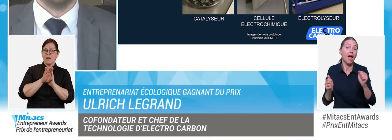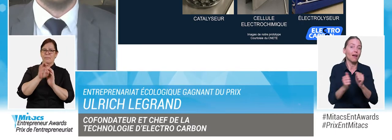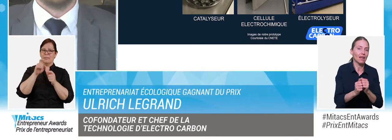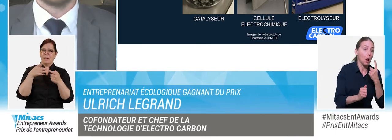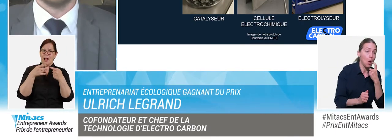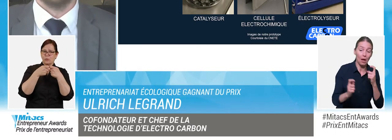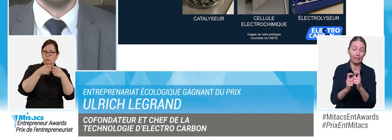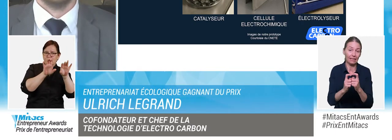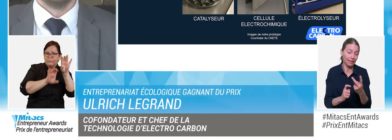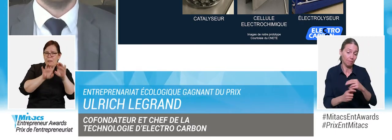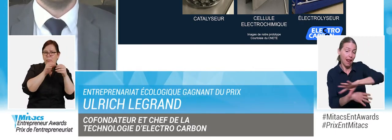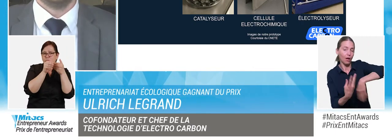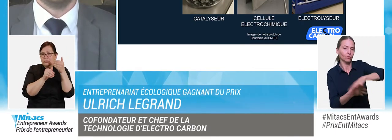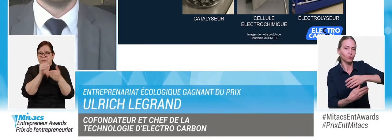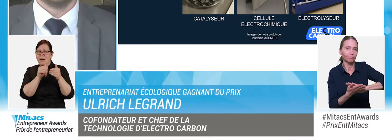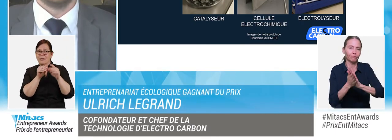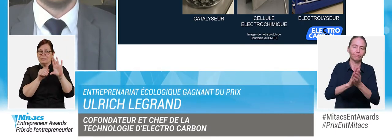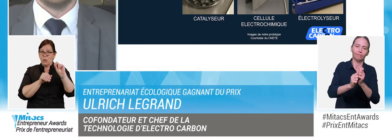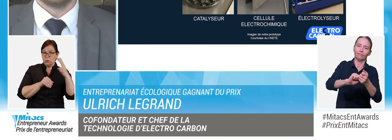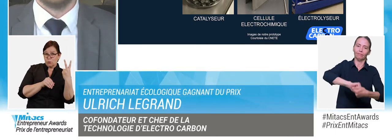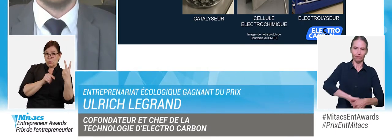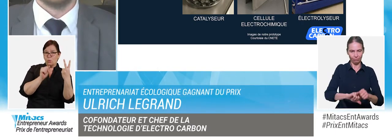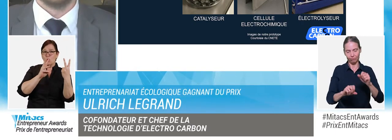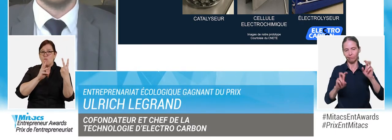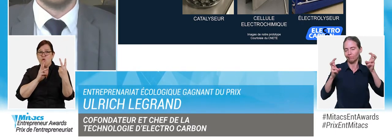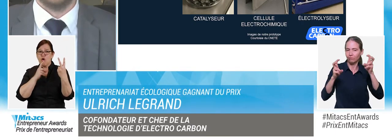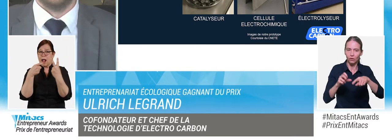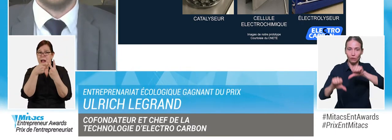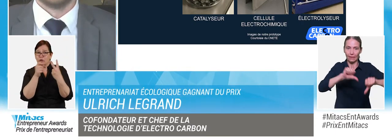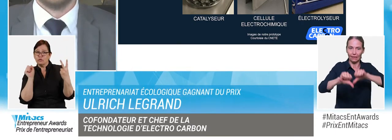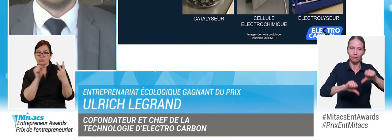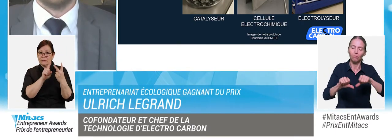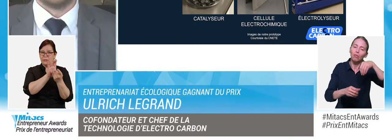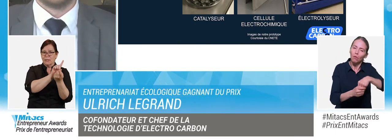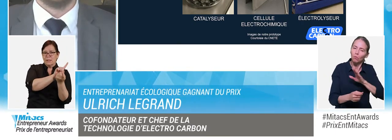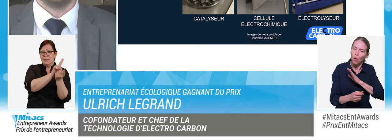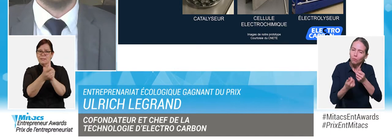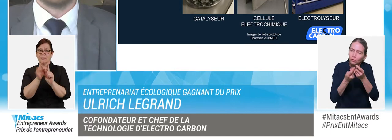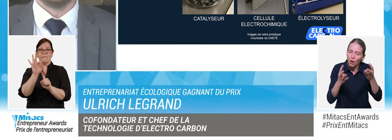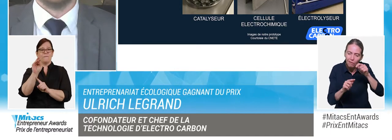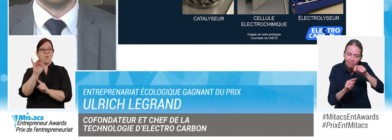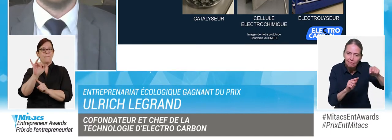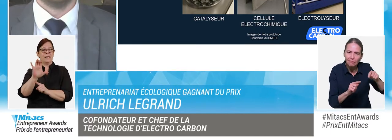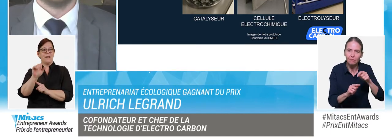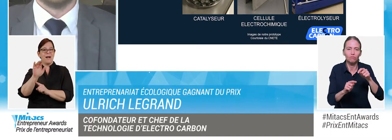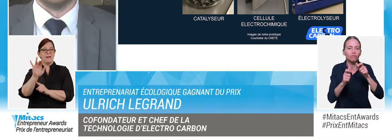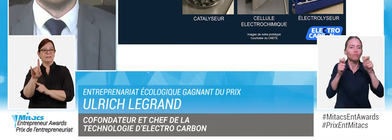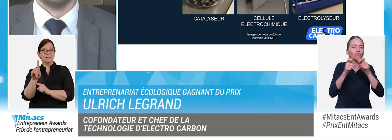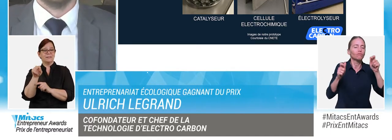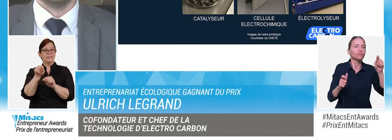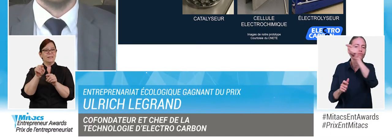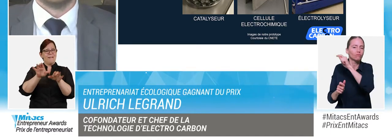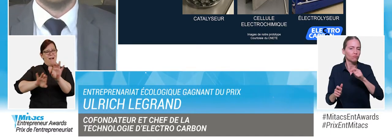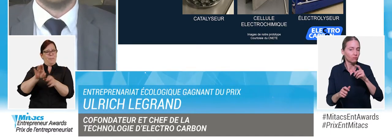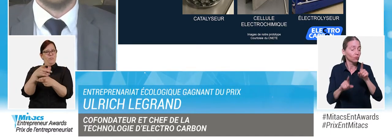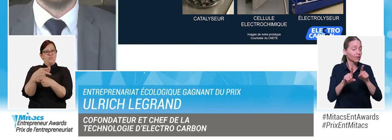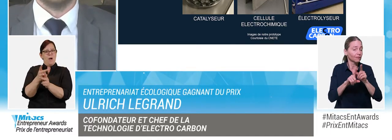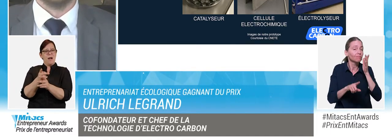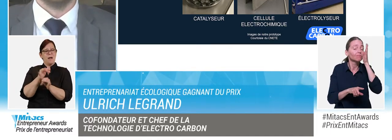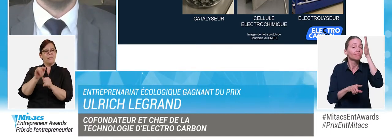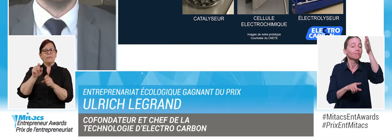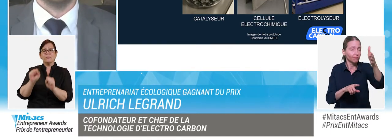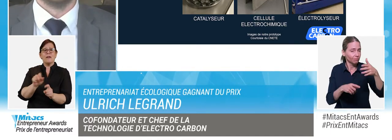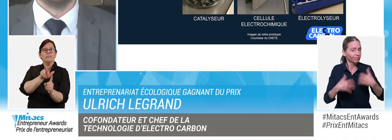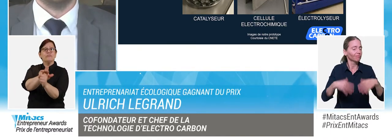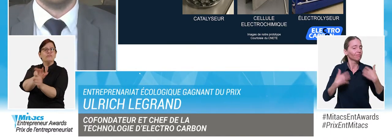prévoyons de développer prochainement une unité semi-commerciale de 125 kW, avec l'aide de nos partenaires industriels, dont Seneca